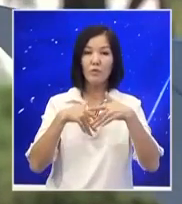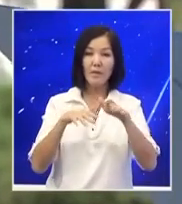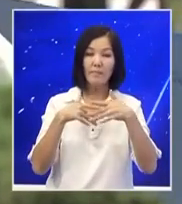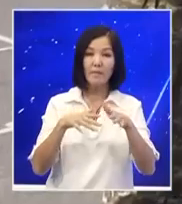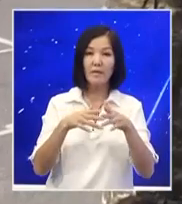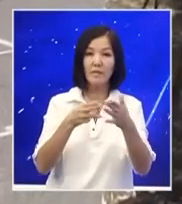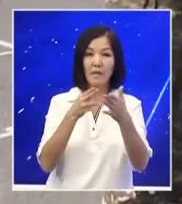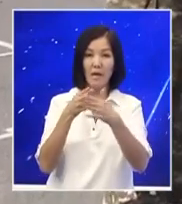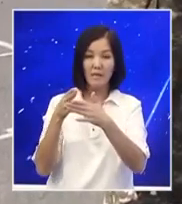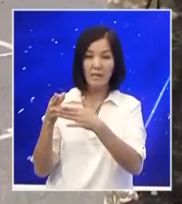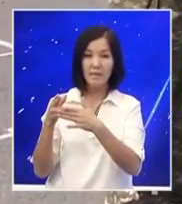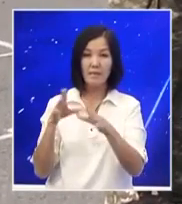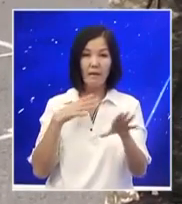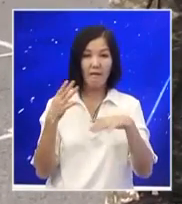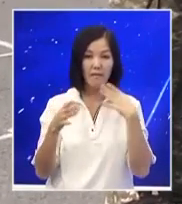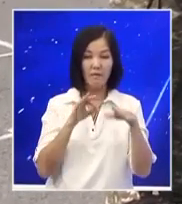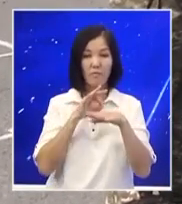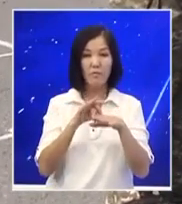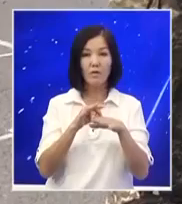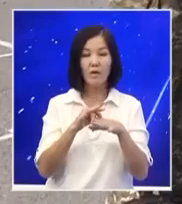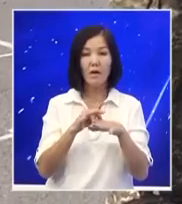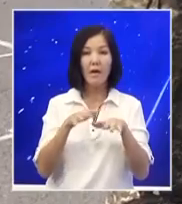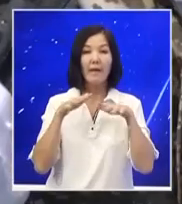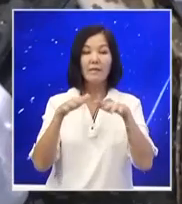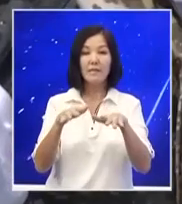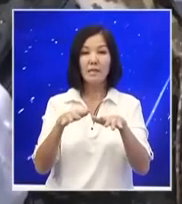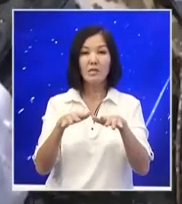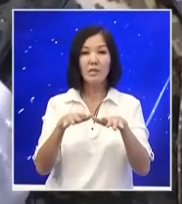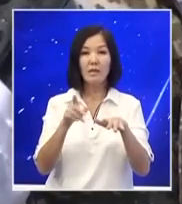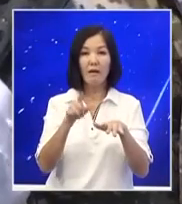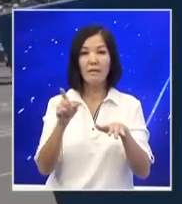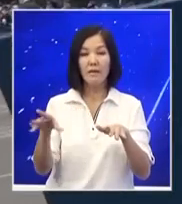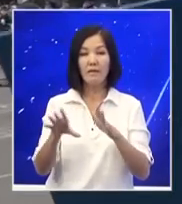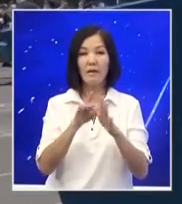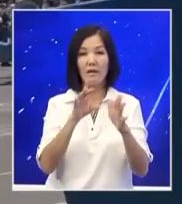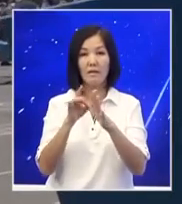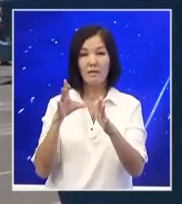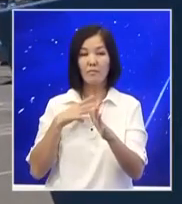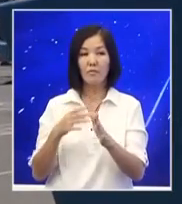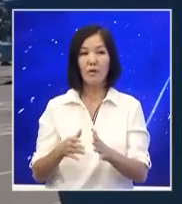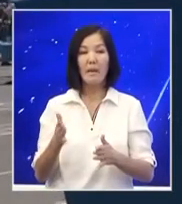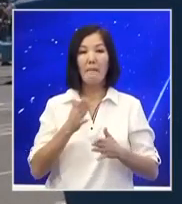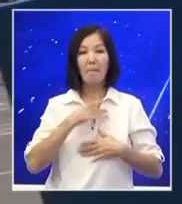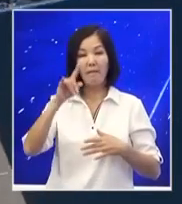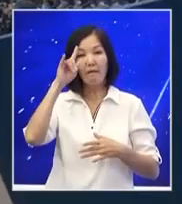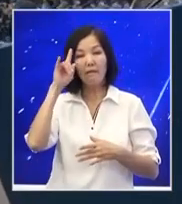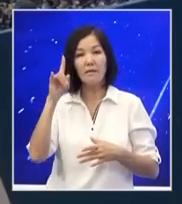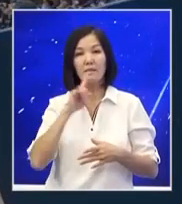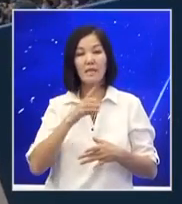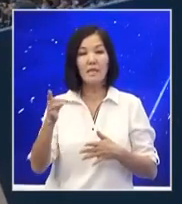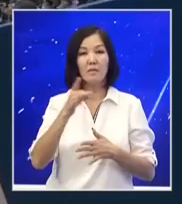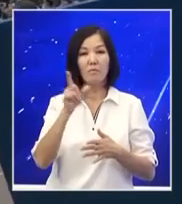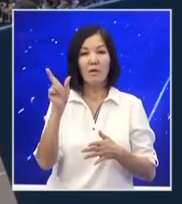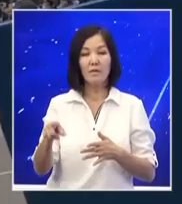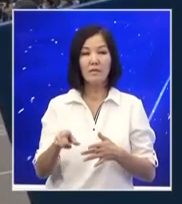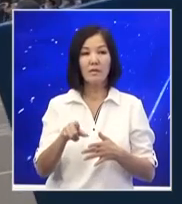дайындығымен айналысты. Осындай сынақтан өткендер ғана десантшылар қатарын алынып отыр. Мен Қазақстан Республикасының азаматы Сайлыбай